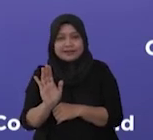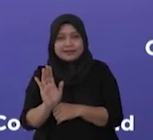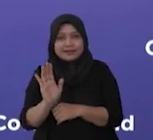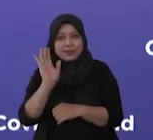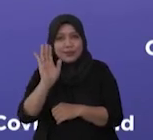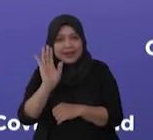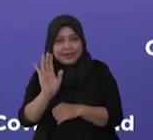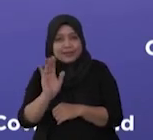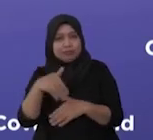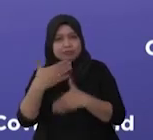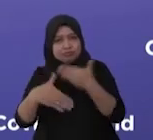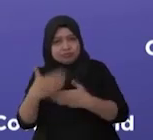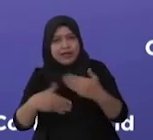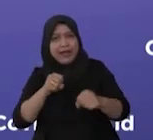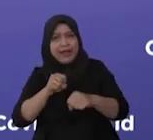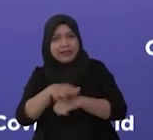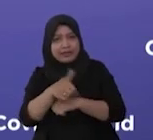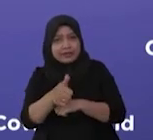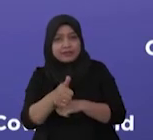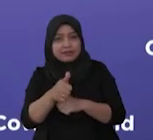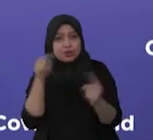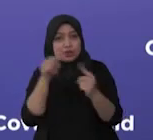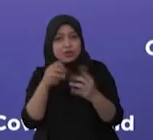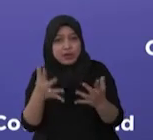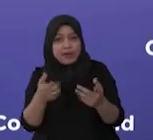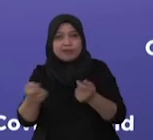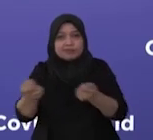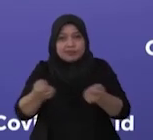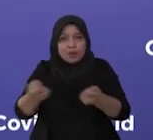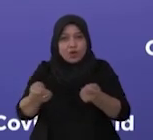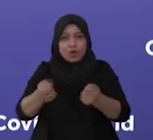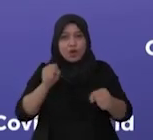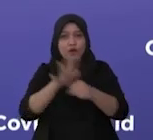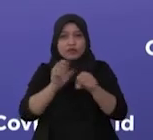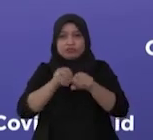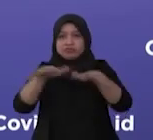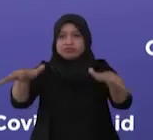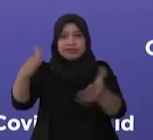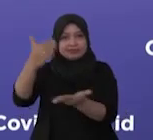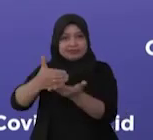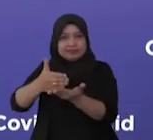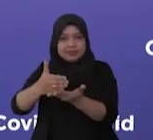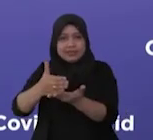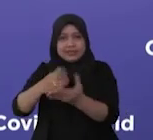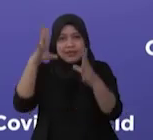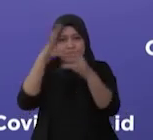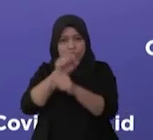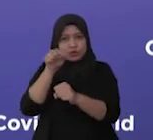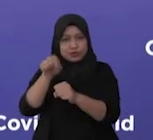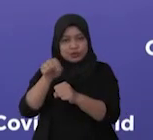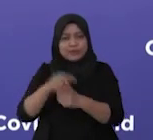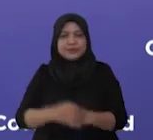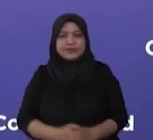efektif di lapangan di dalam rangka pengendalian sebaran copy 19 fokus pada hal